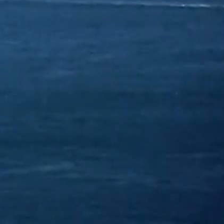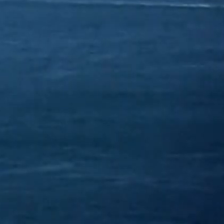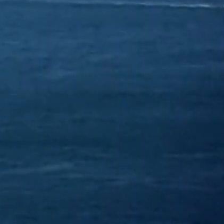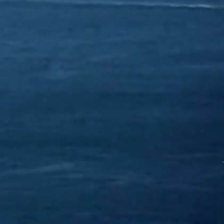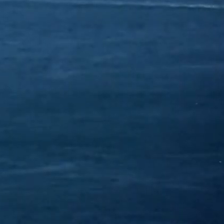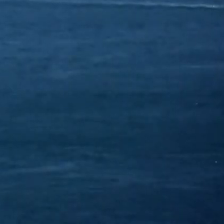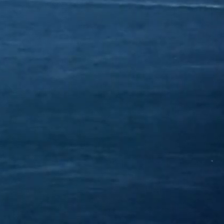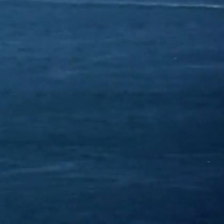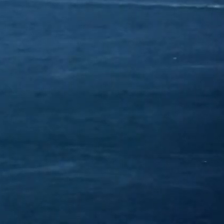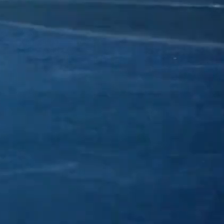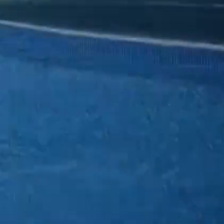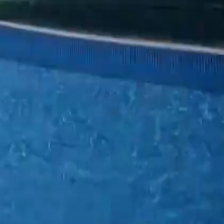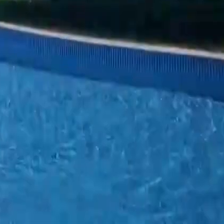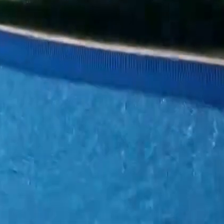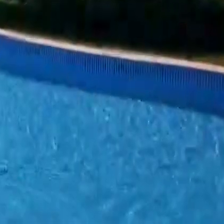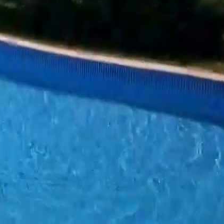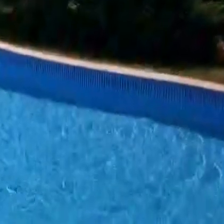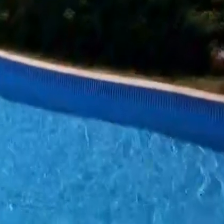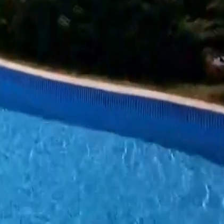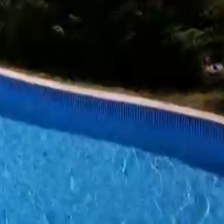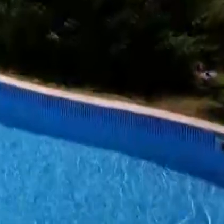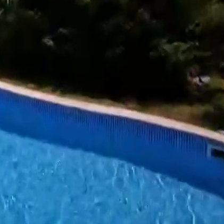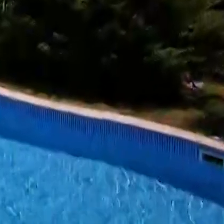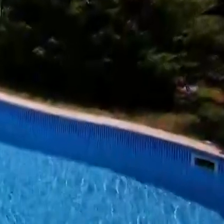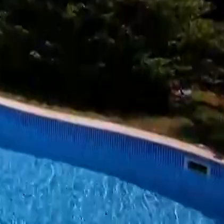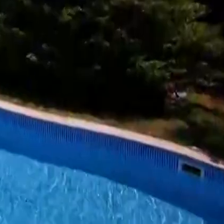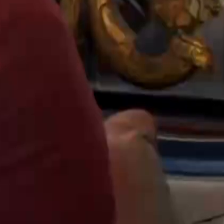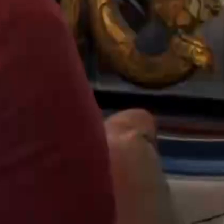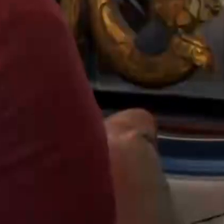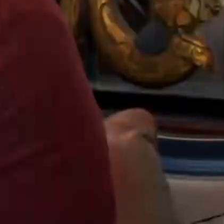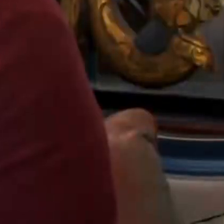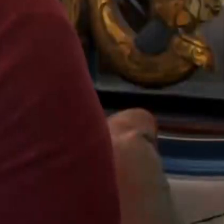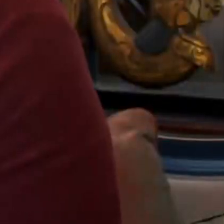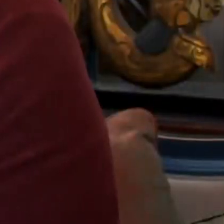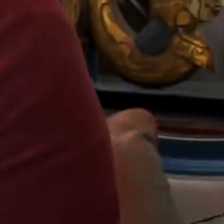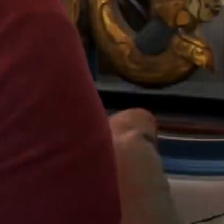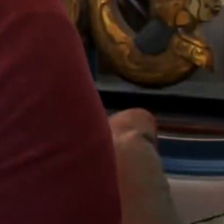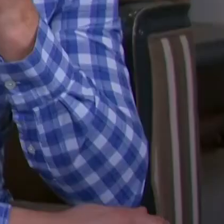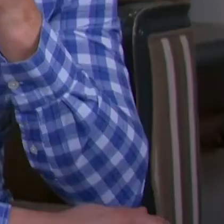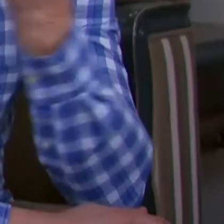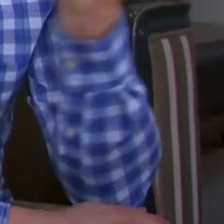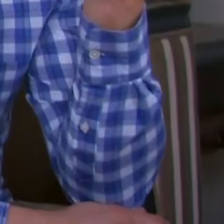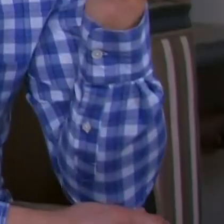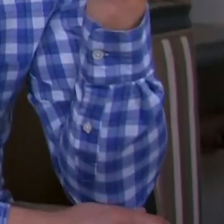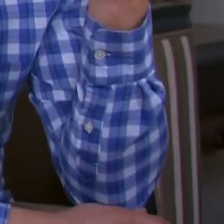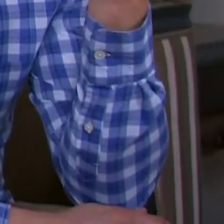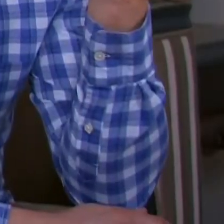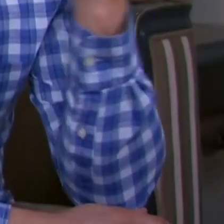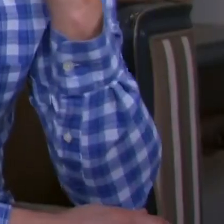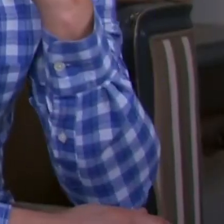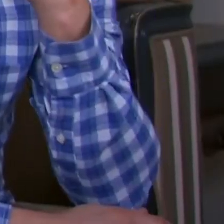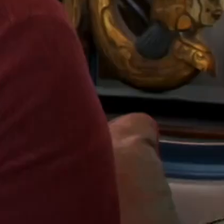Gündüz vakti yüksek bir tepeden masmavi deniz, yolcu vapurları. Villanın havuz tarafı. Kemal Biricik ve Nurhan keyifsizce